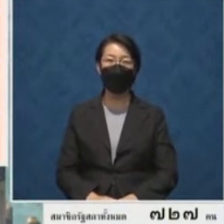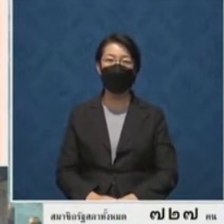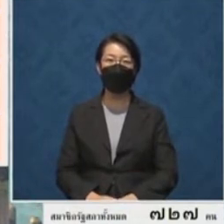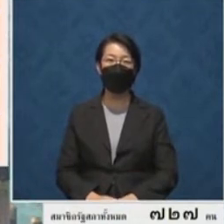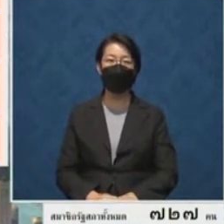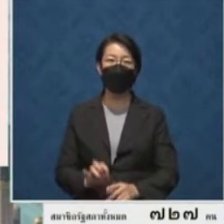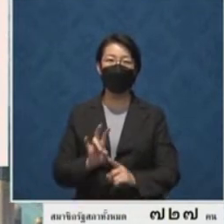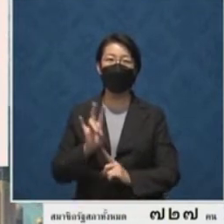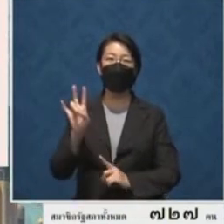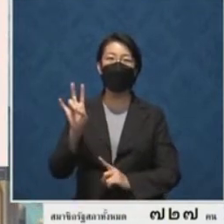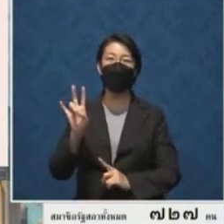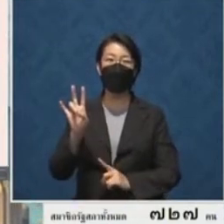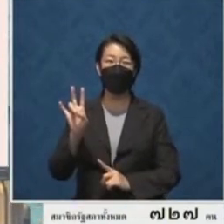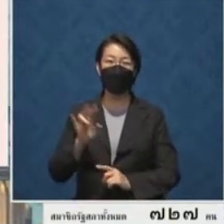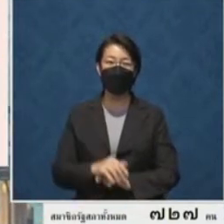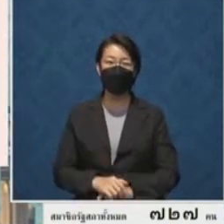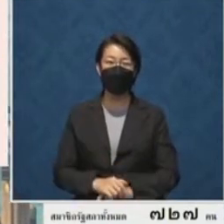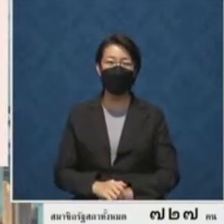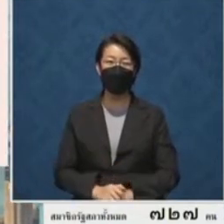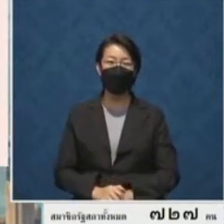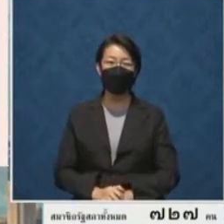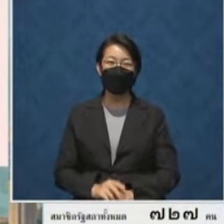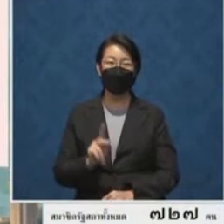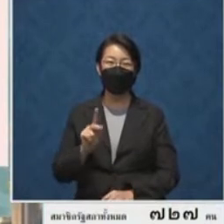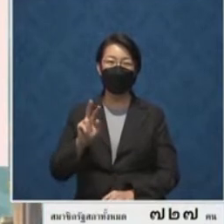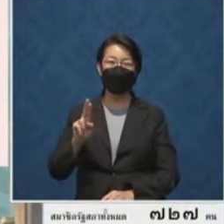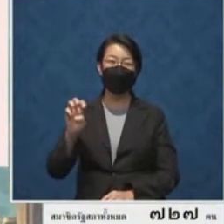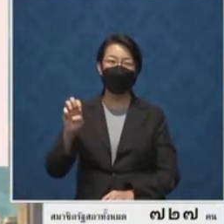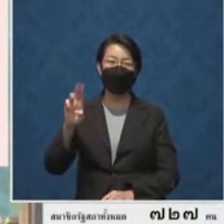7นายกรวีปิศนานันทกุล